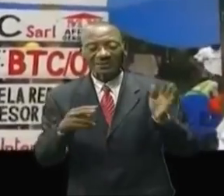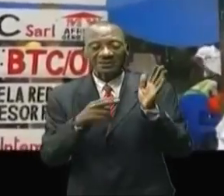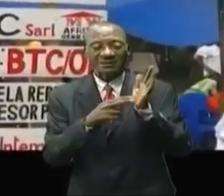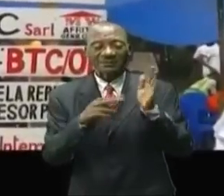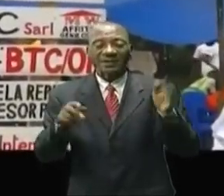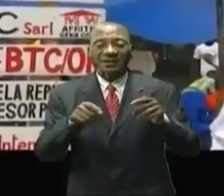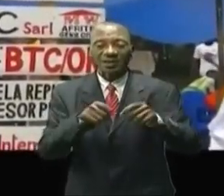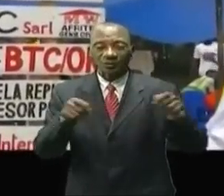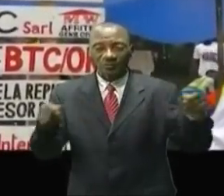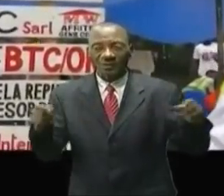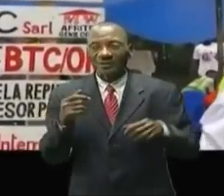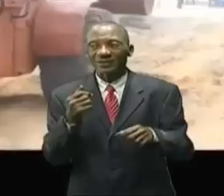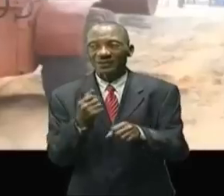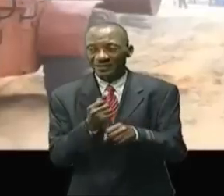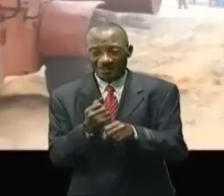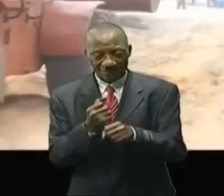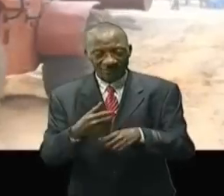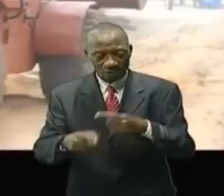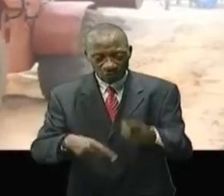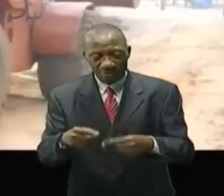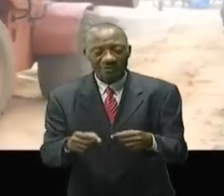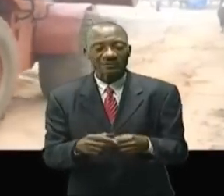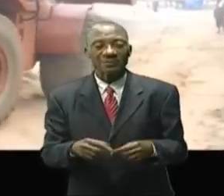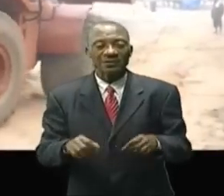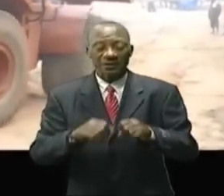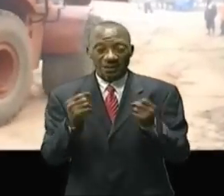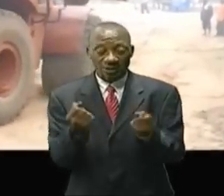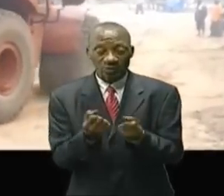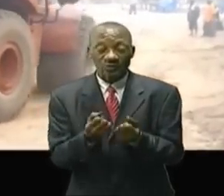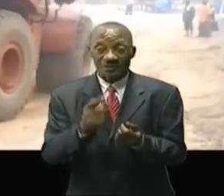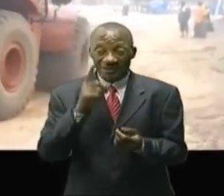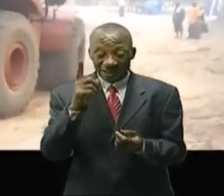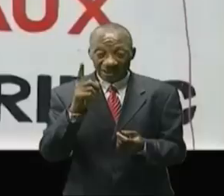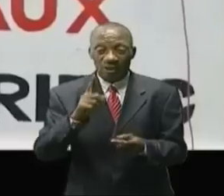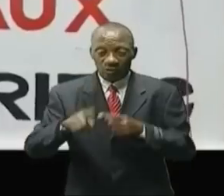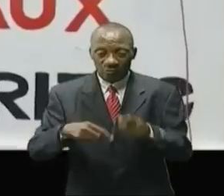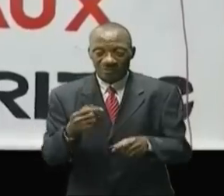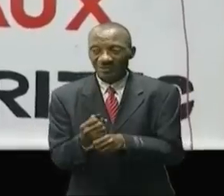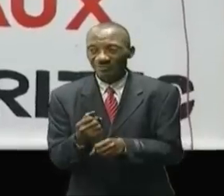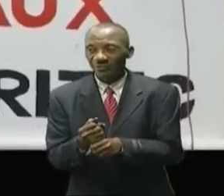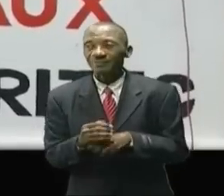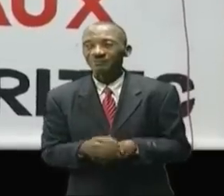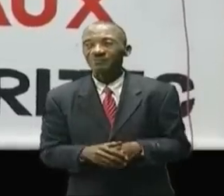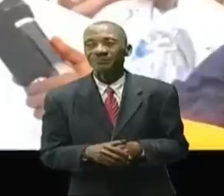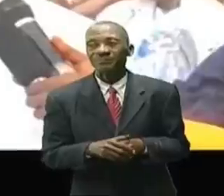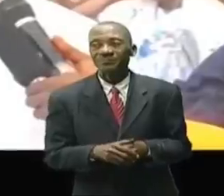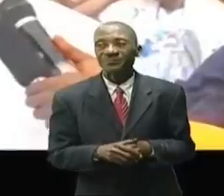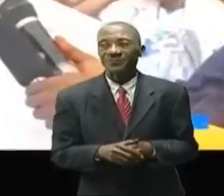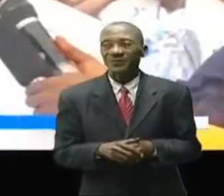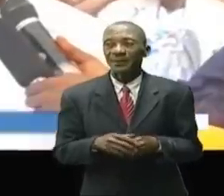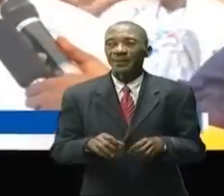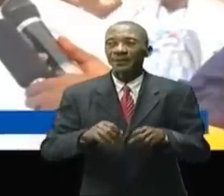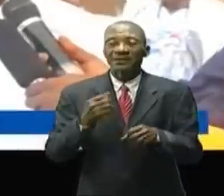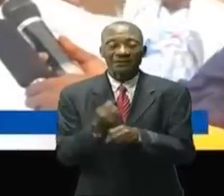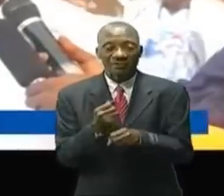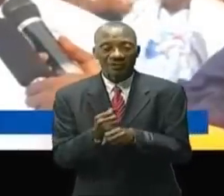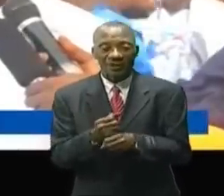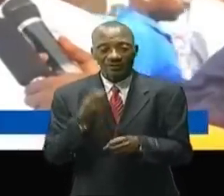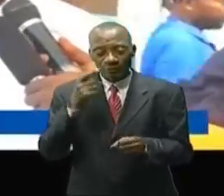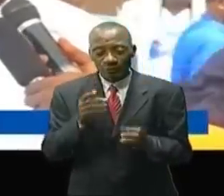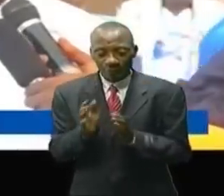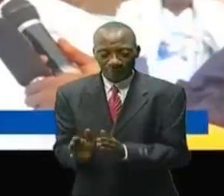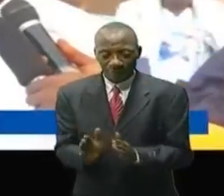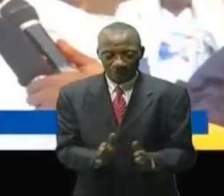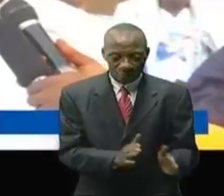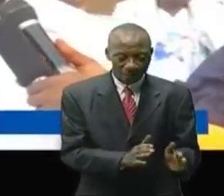sont exécutés par l'entreprise MW Afritech. Il y a les travaux d'installation des replis chantiers, il y a les travaux préparatoires de